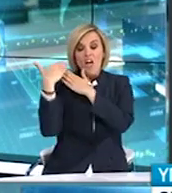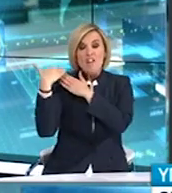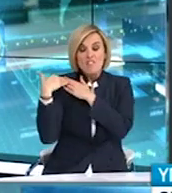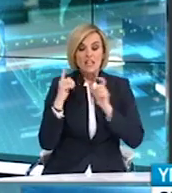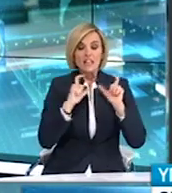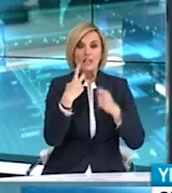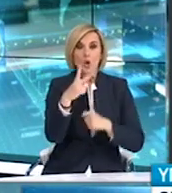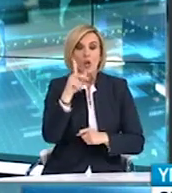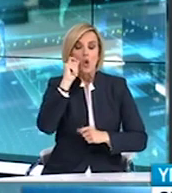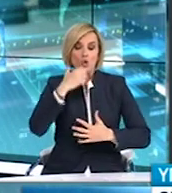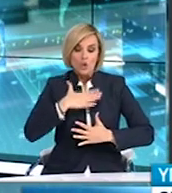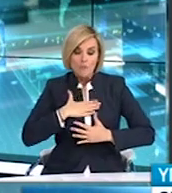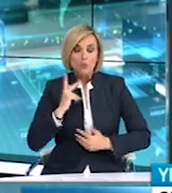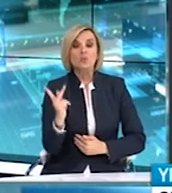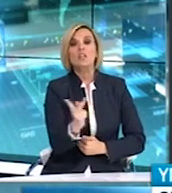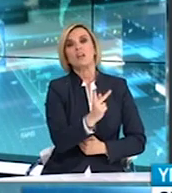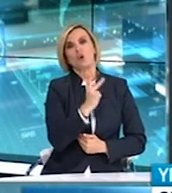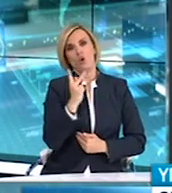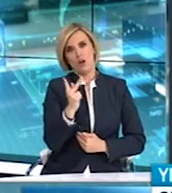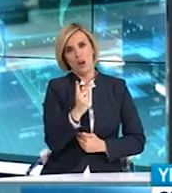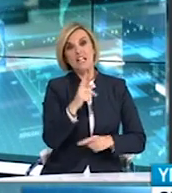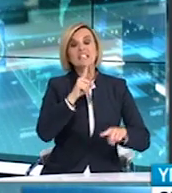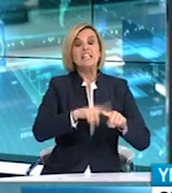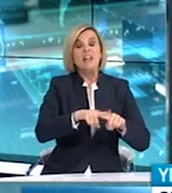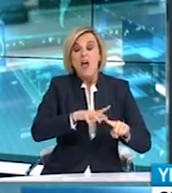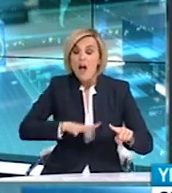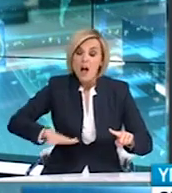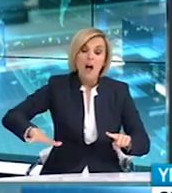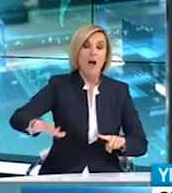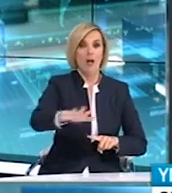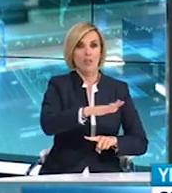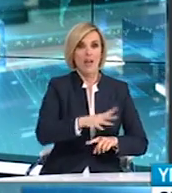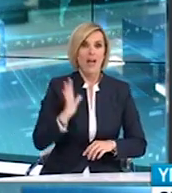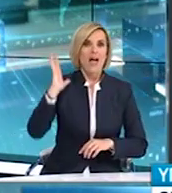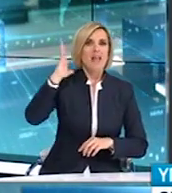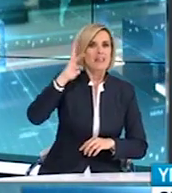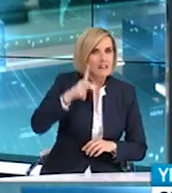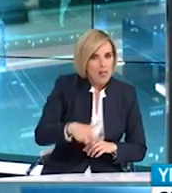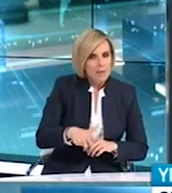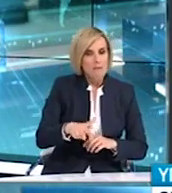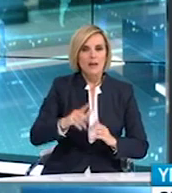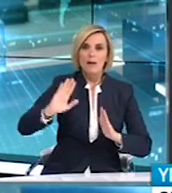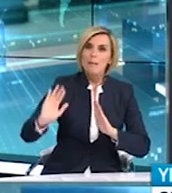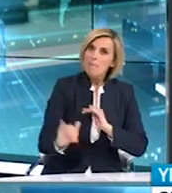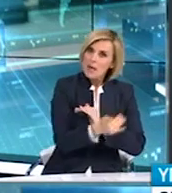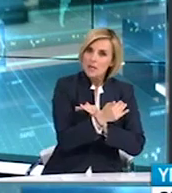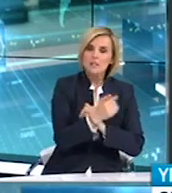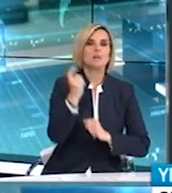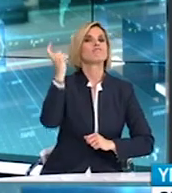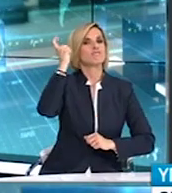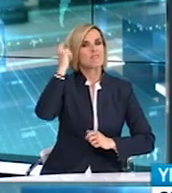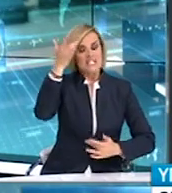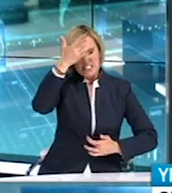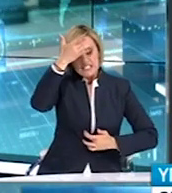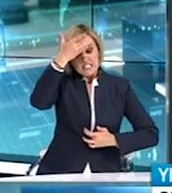απέναντι στην ίδια την κοινωνία και εν τέλει απέναντι στην ίδια την πατρίδα. Νομίζω ότι κάθε μέρα που περνάει αυτό γίνεται πιο αντιληπτό, και